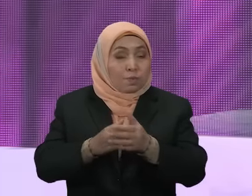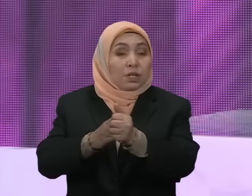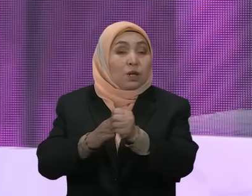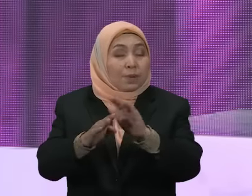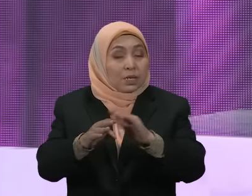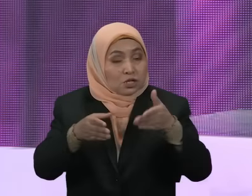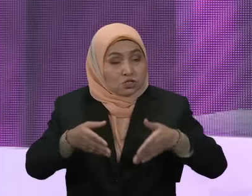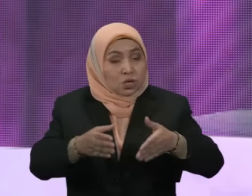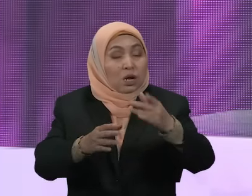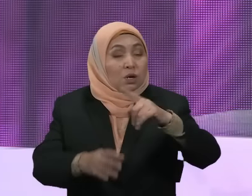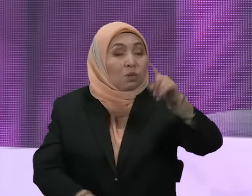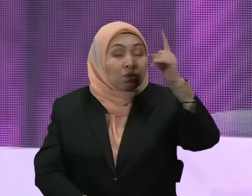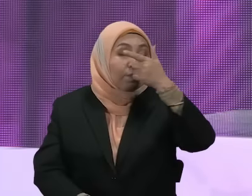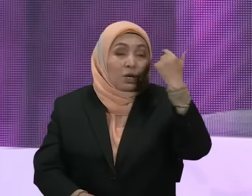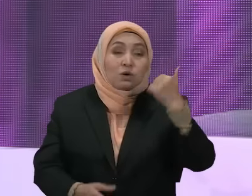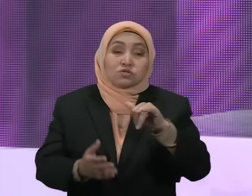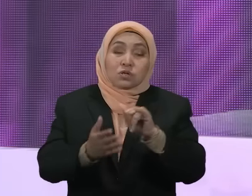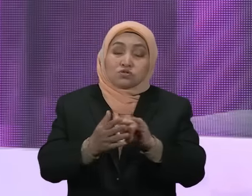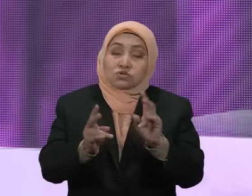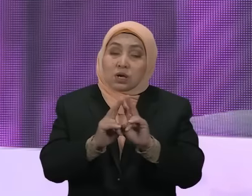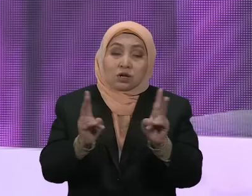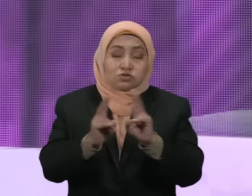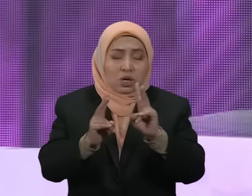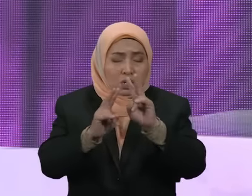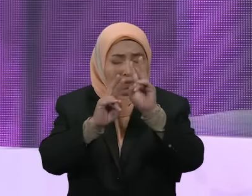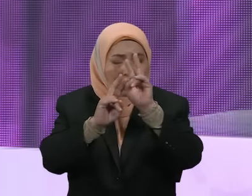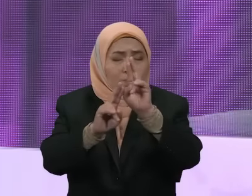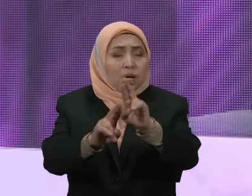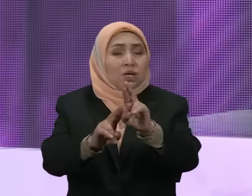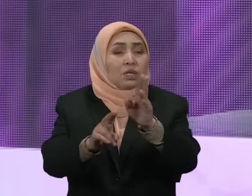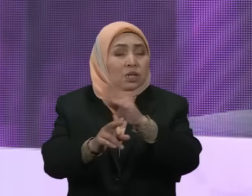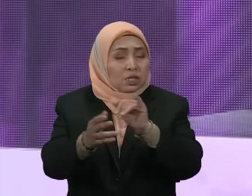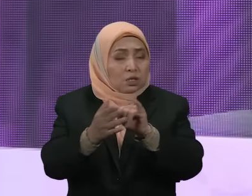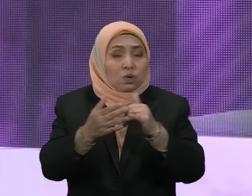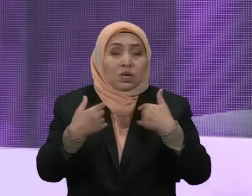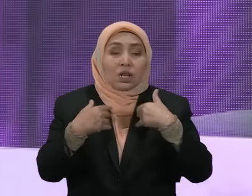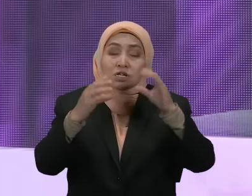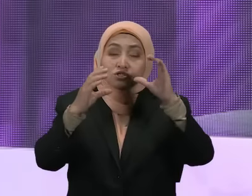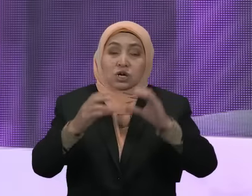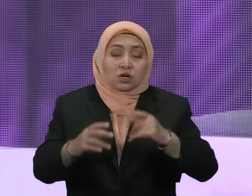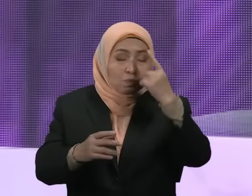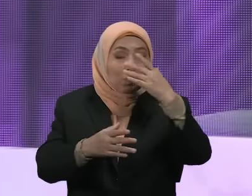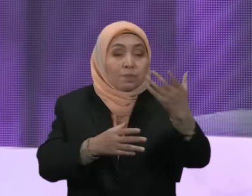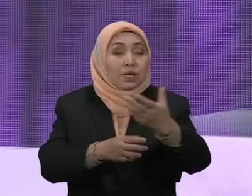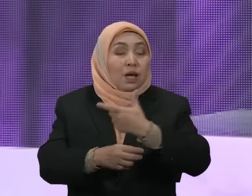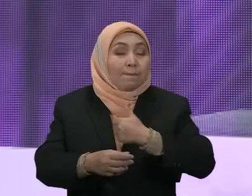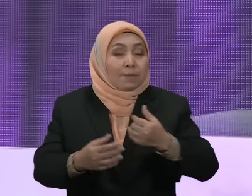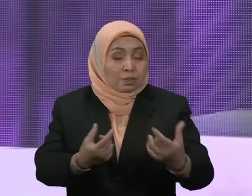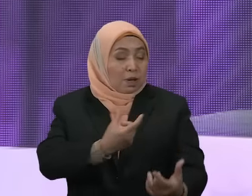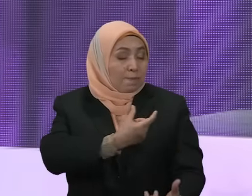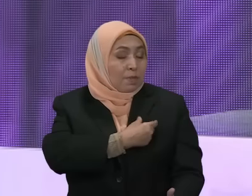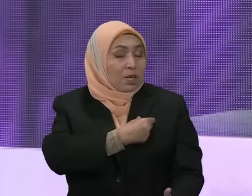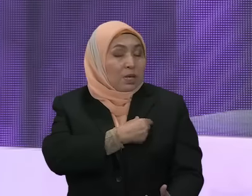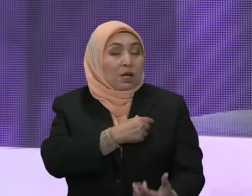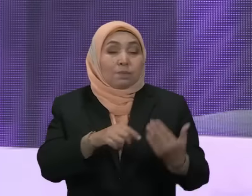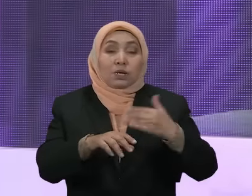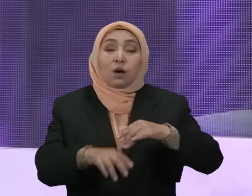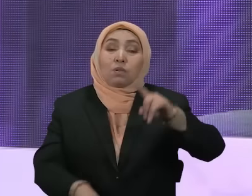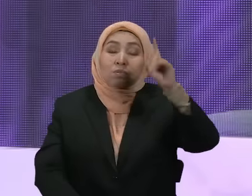jalan Allah, kerana ianya amat-amat dihargai dan itu adalah cara untuk mendapat pingat kebesaran di sisi